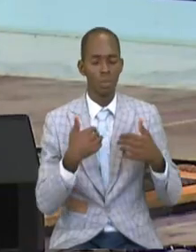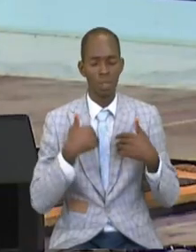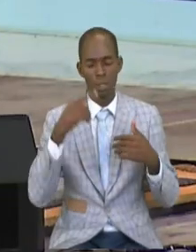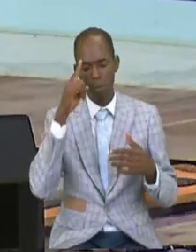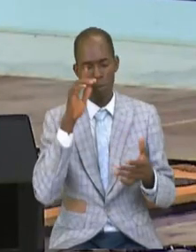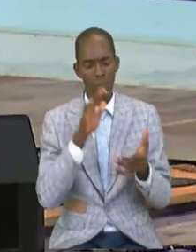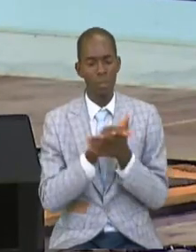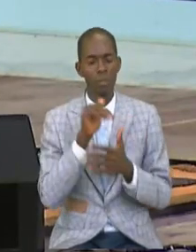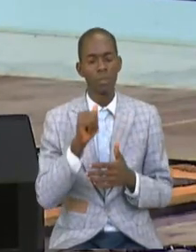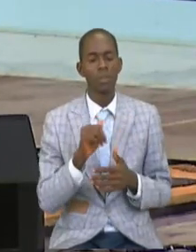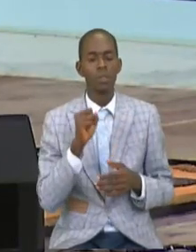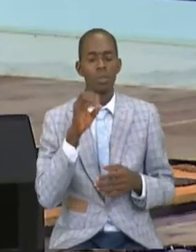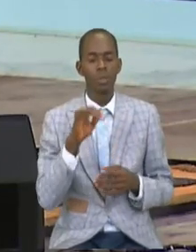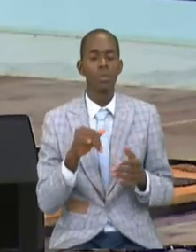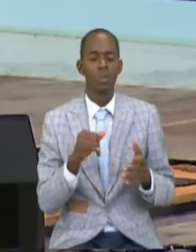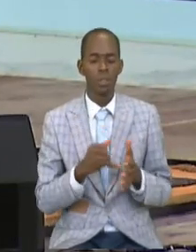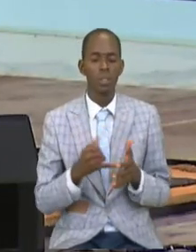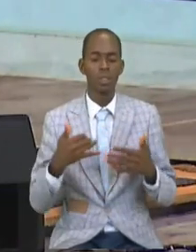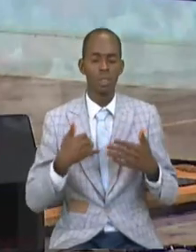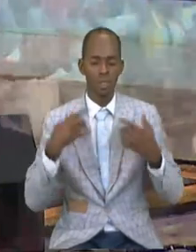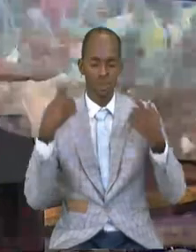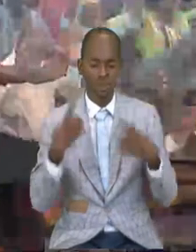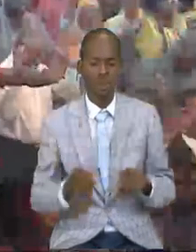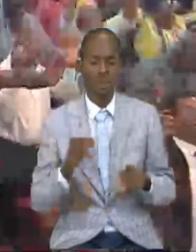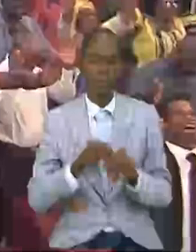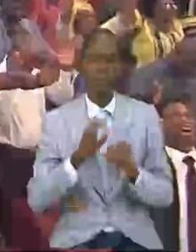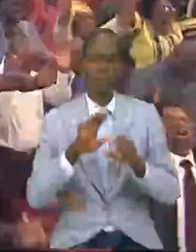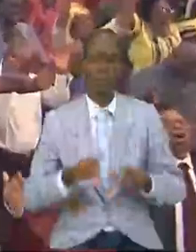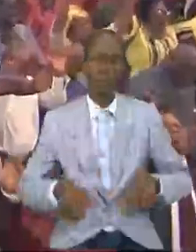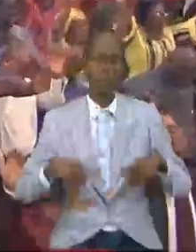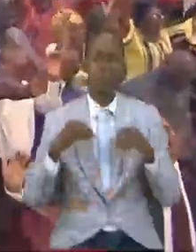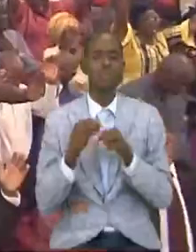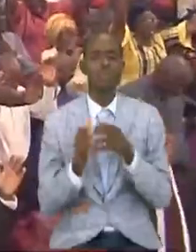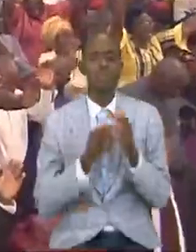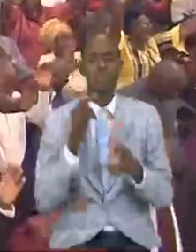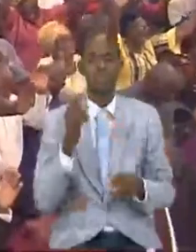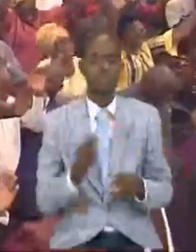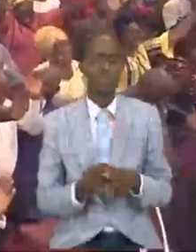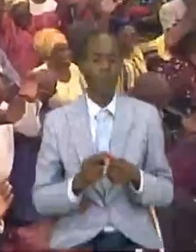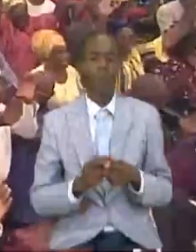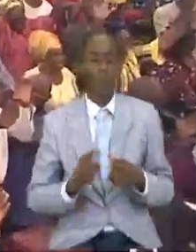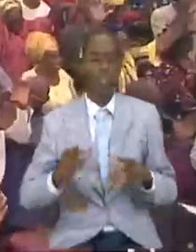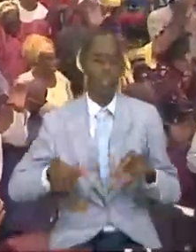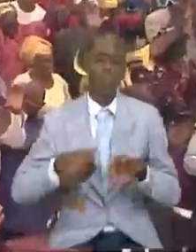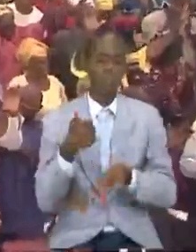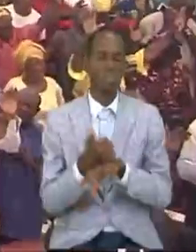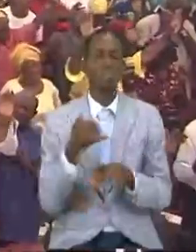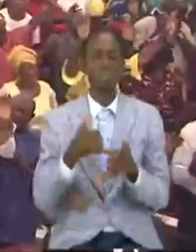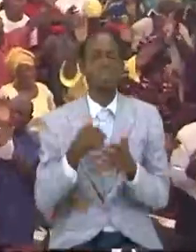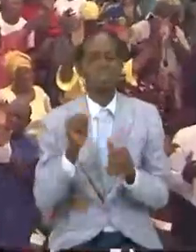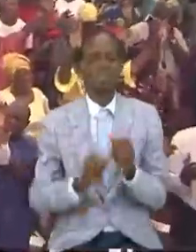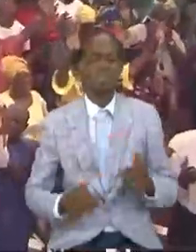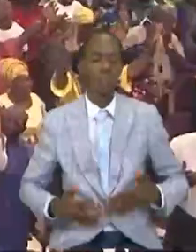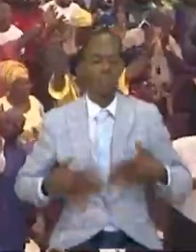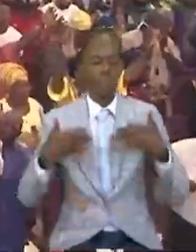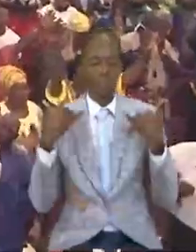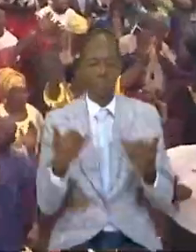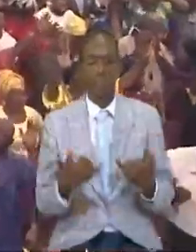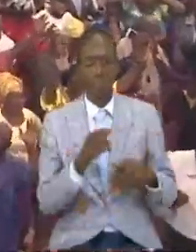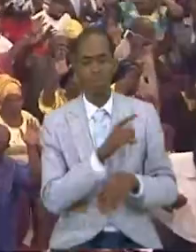Comme vous y croyez, ainsi en est-il dans votre vie. Confirme le Seigneur dans